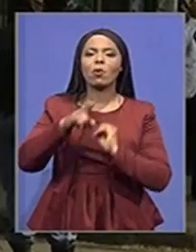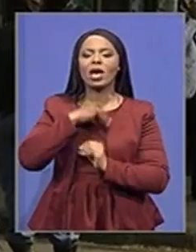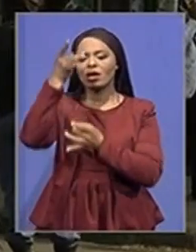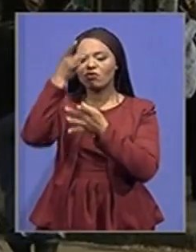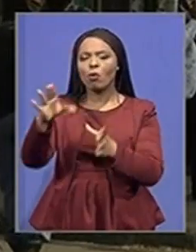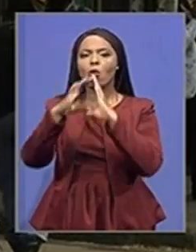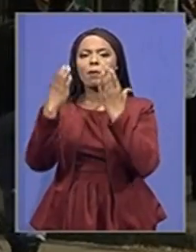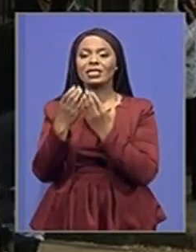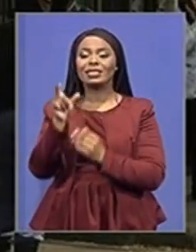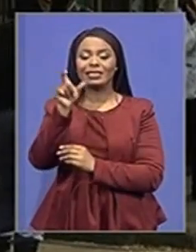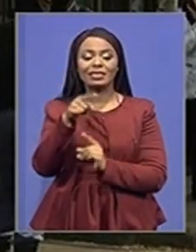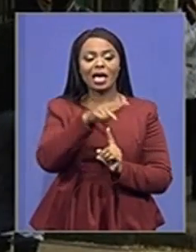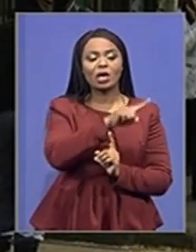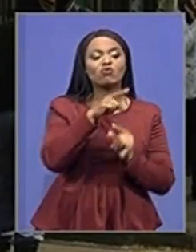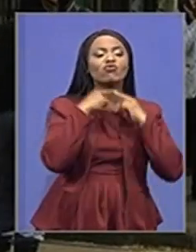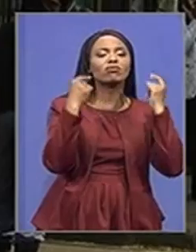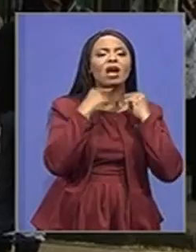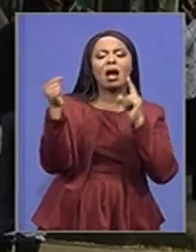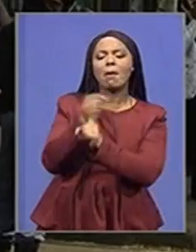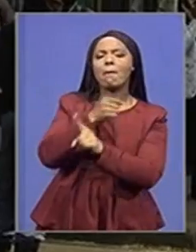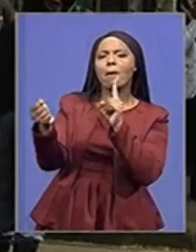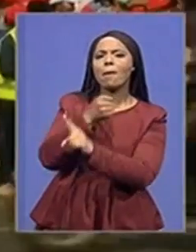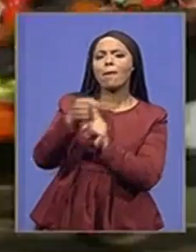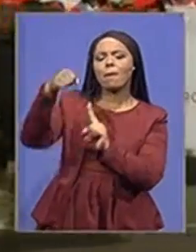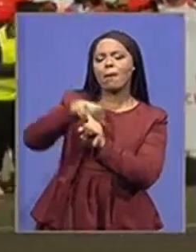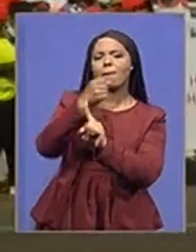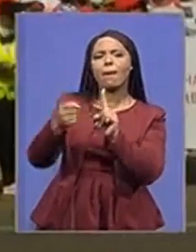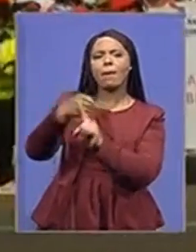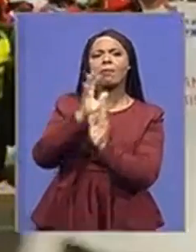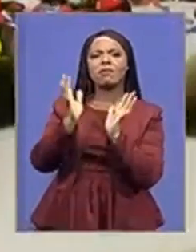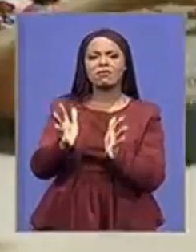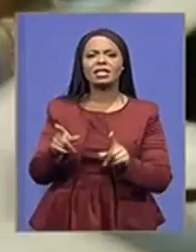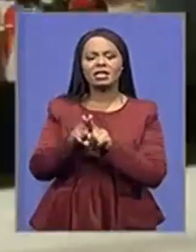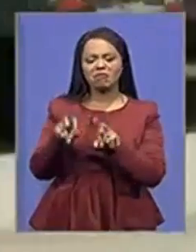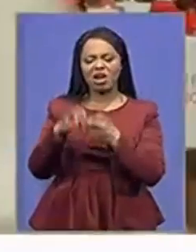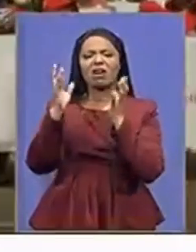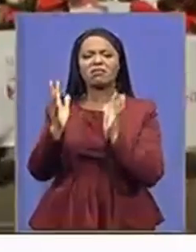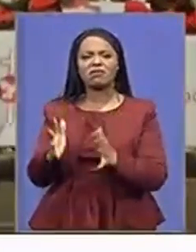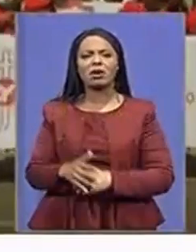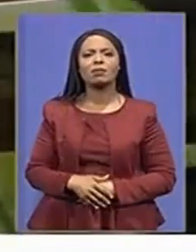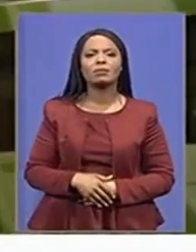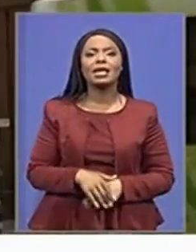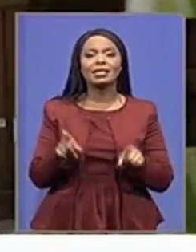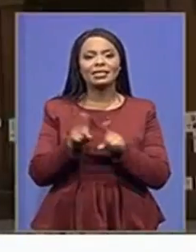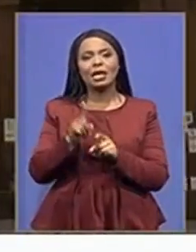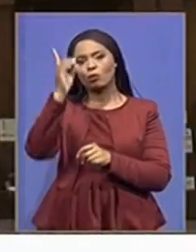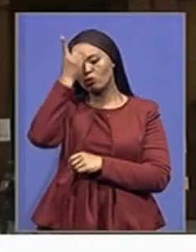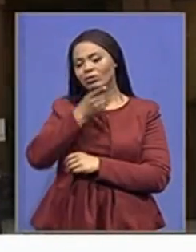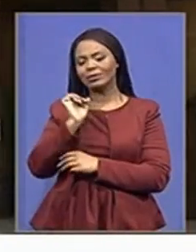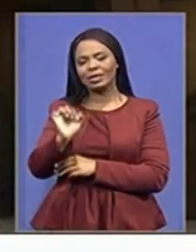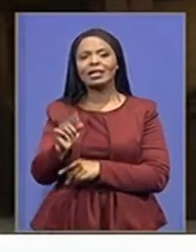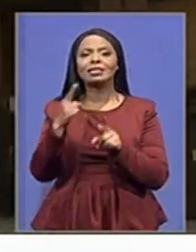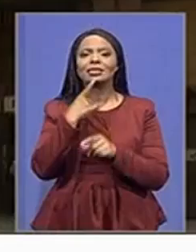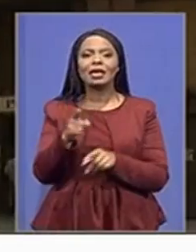a mmitile a santse a le kwa dithutong tse dipotlana. Kgaitsadi ya gagwe yo o bolokilwe mo malobeng le ene o na supa fa abuti